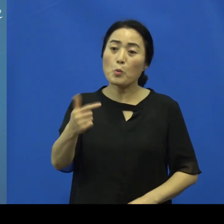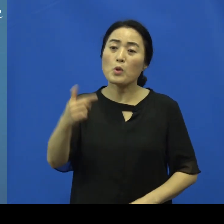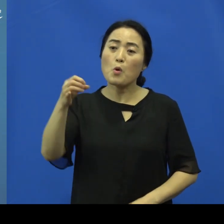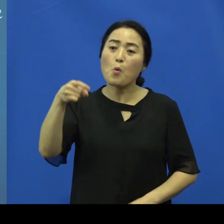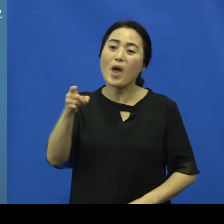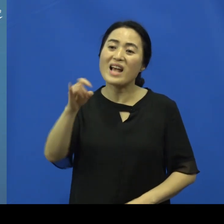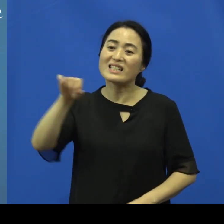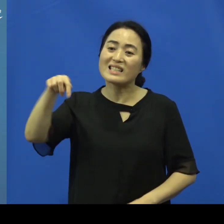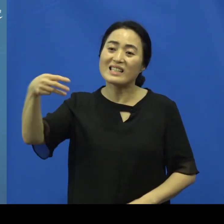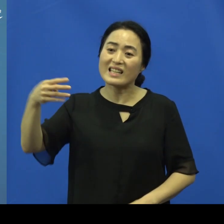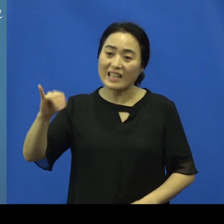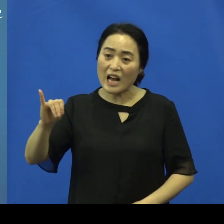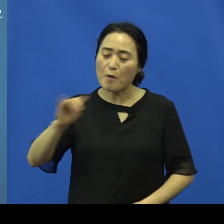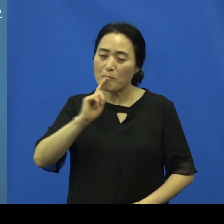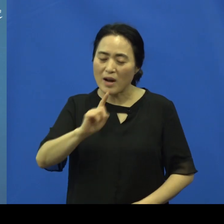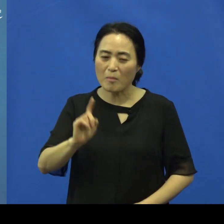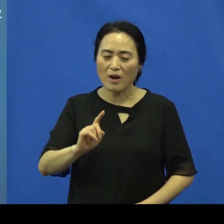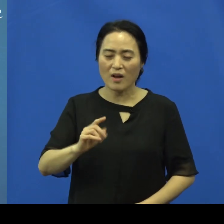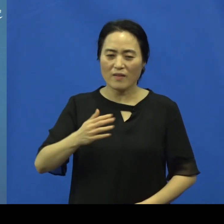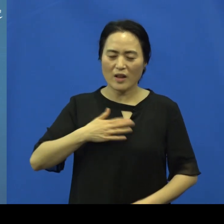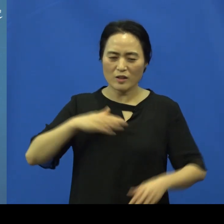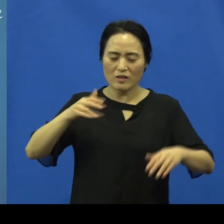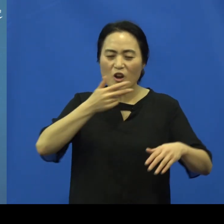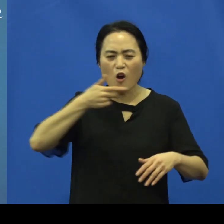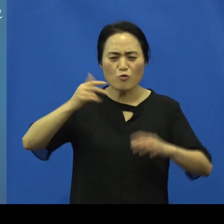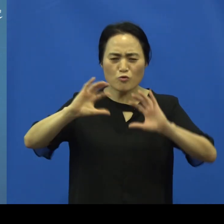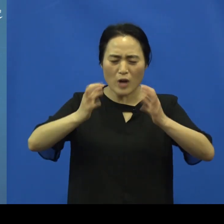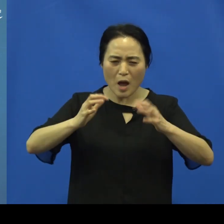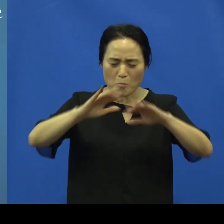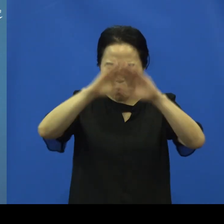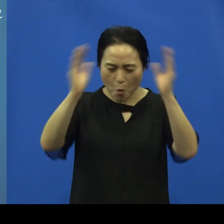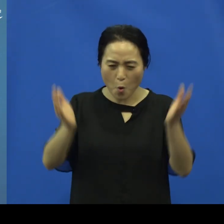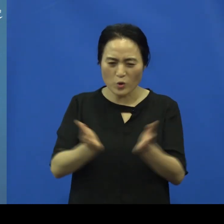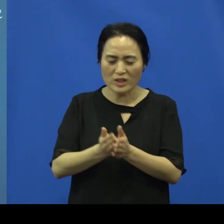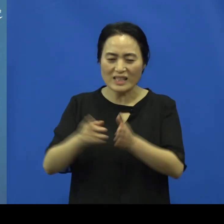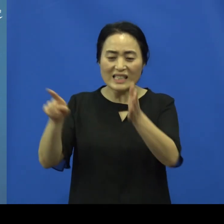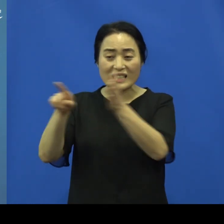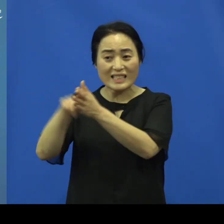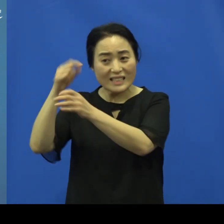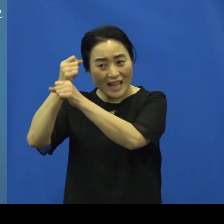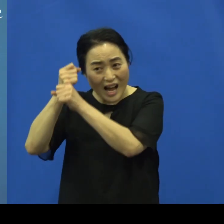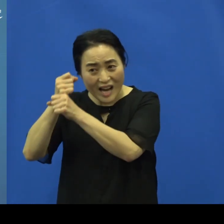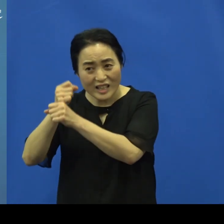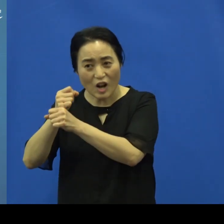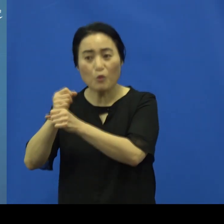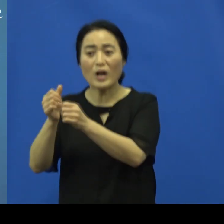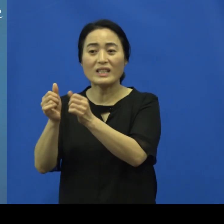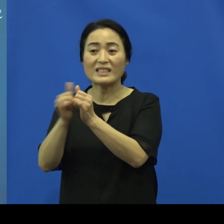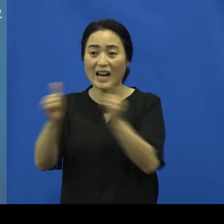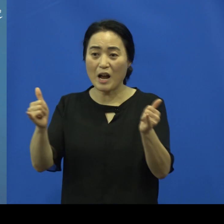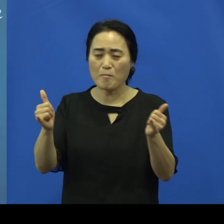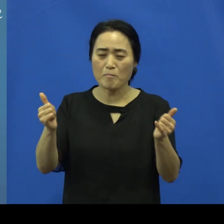모든 신학자들보다도 어머니에게서 그리스도를 더 많이 배웠다.